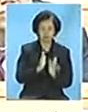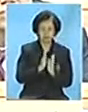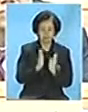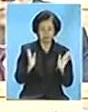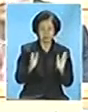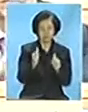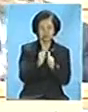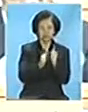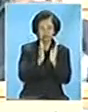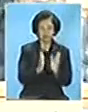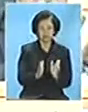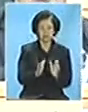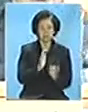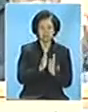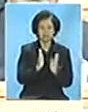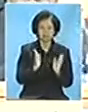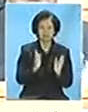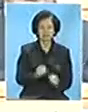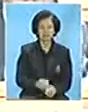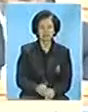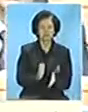ทุกเสียงคะแนนเสียงครับ